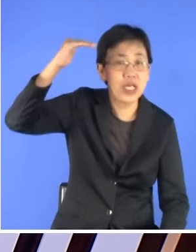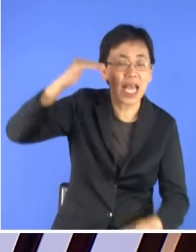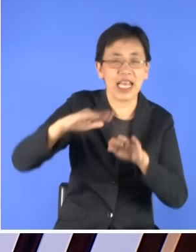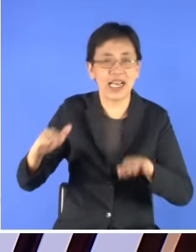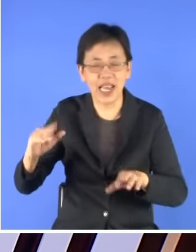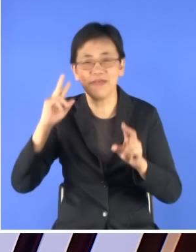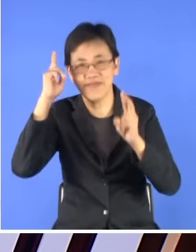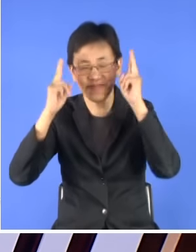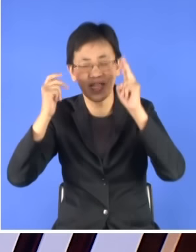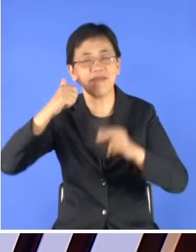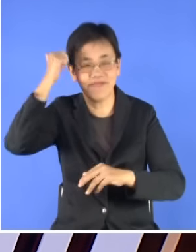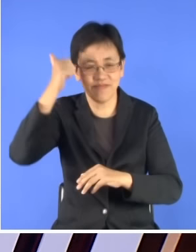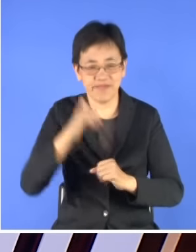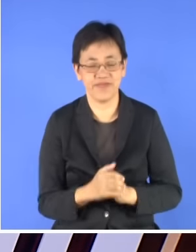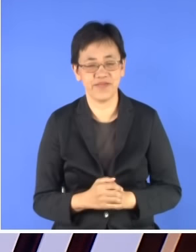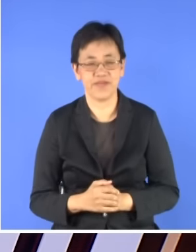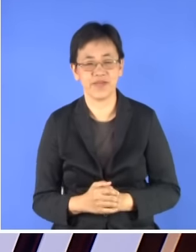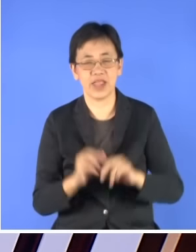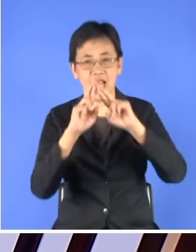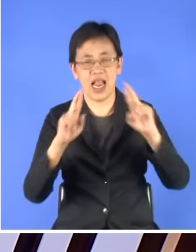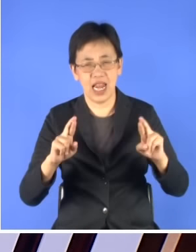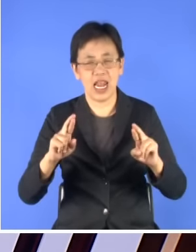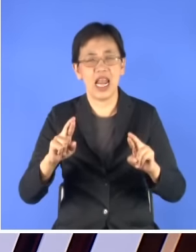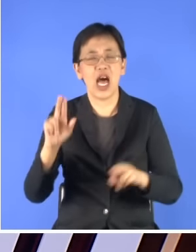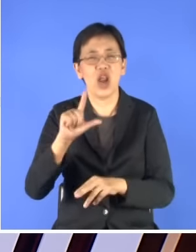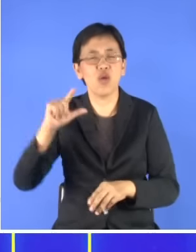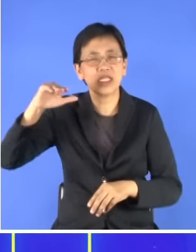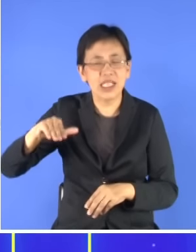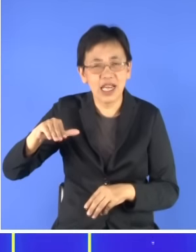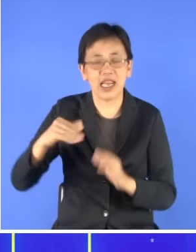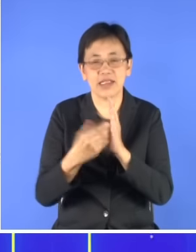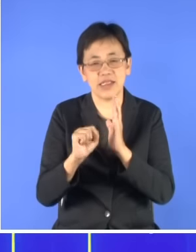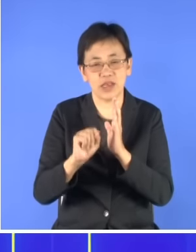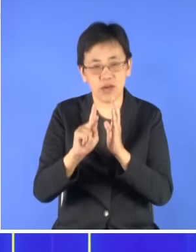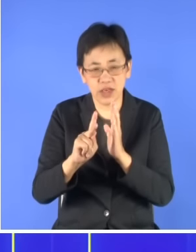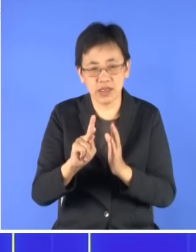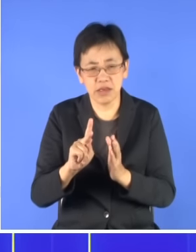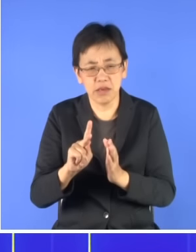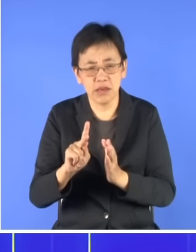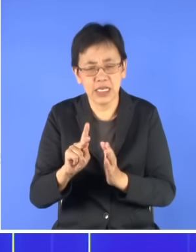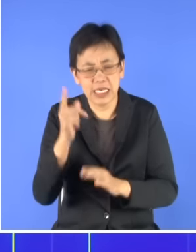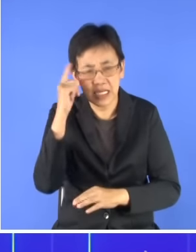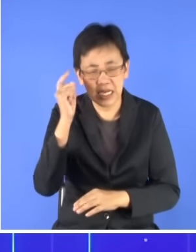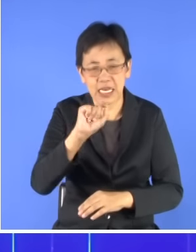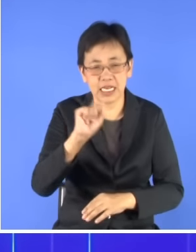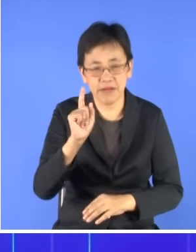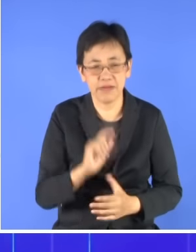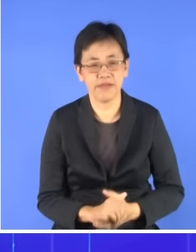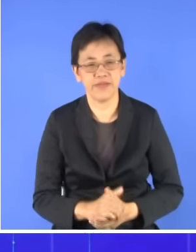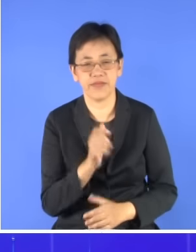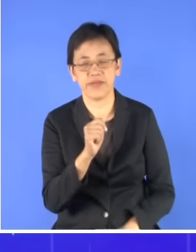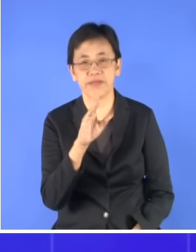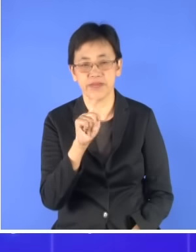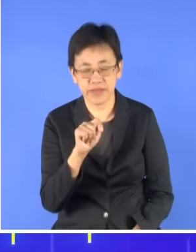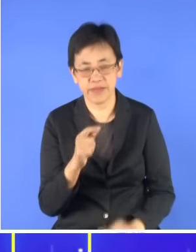ร้านตัดผมร้านหนึ่งเขาชื่อว่าร้านลุงเตี้ยอยู่ที่จังหวัดสกลนครเนี่ยนะครับด้วยเหตุที่ว่าเนี่ยเขาก็เลยไปเขียนอบต.ก